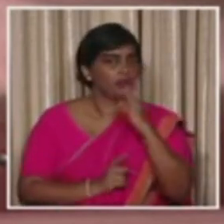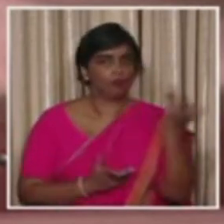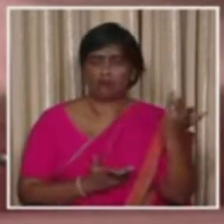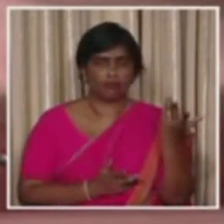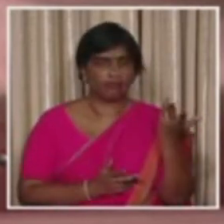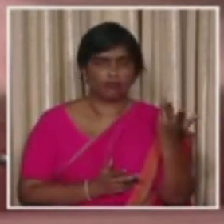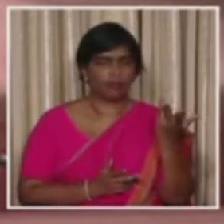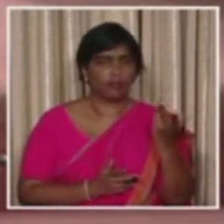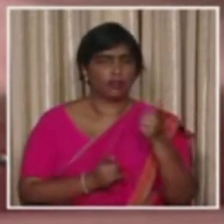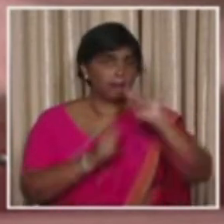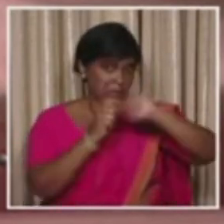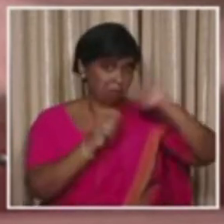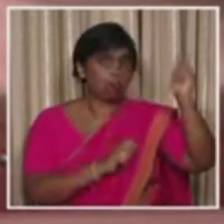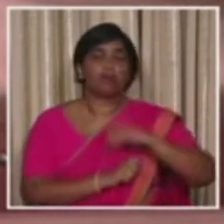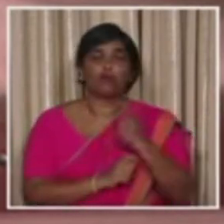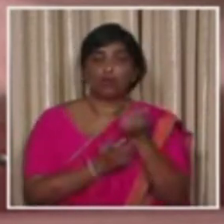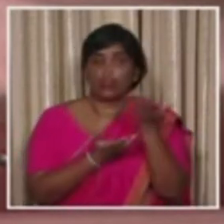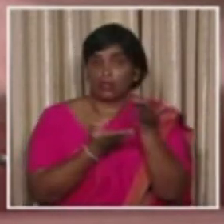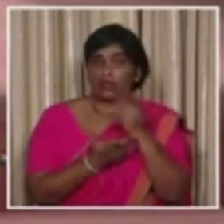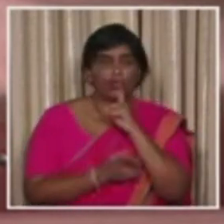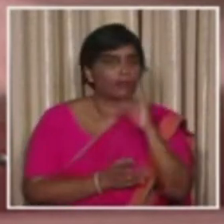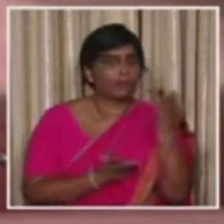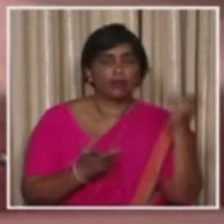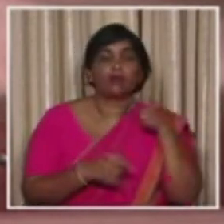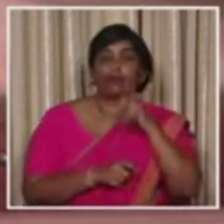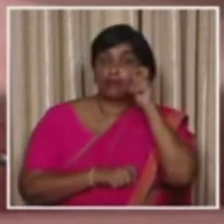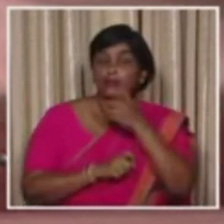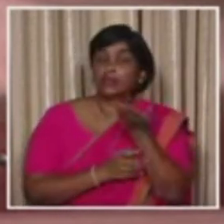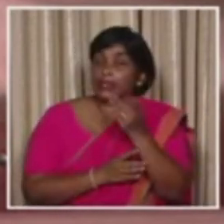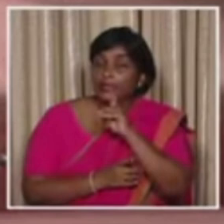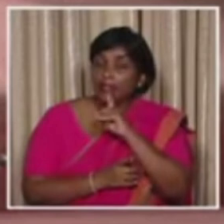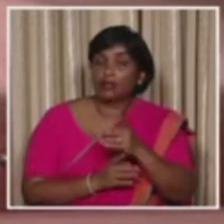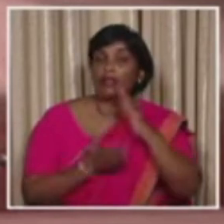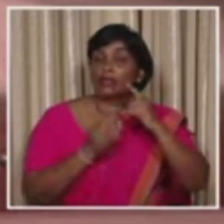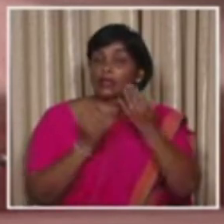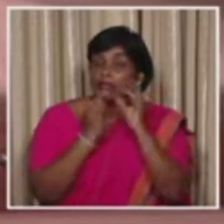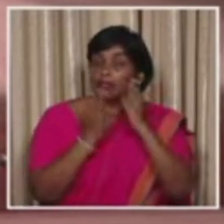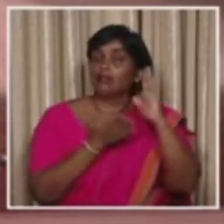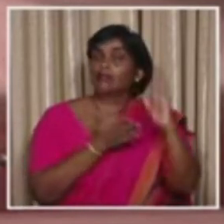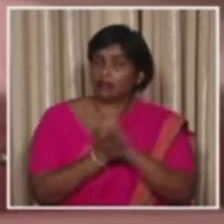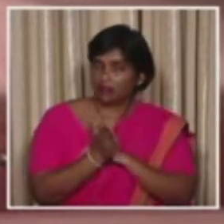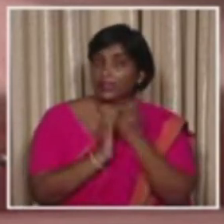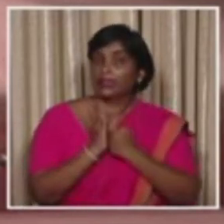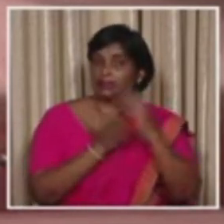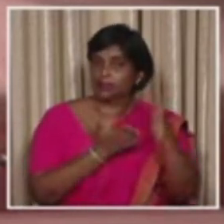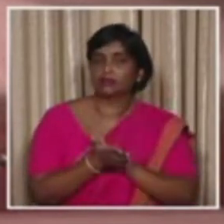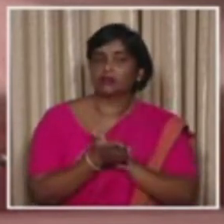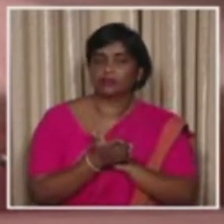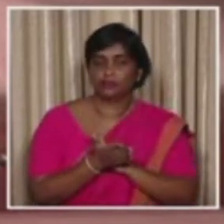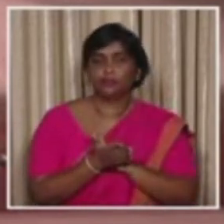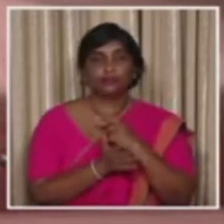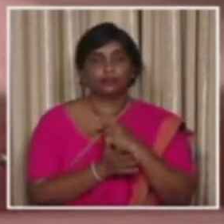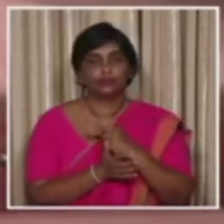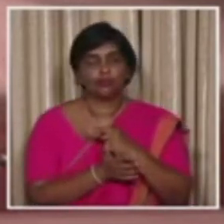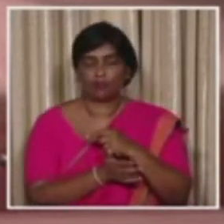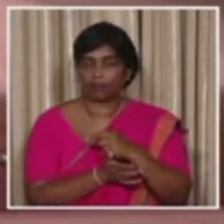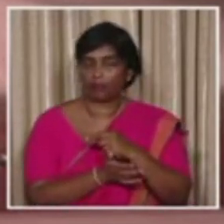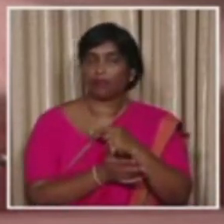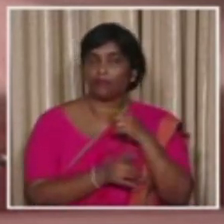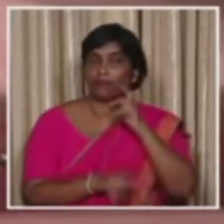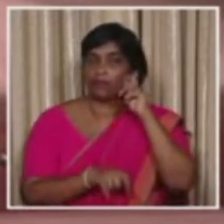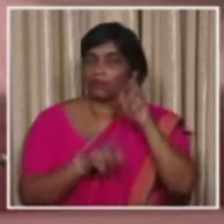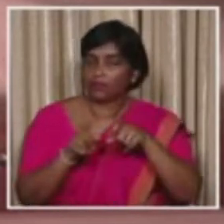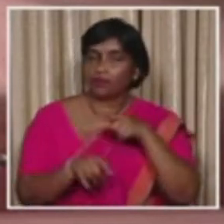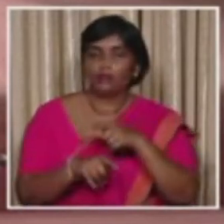அவர்கள் பாதிக்கப்பட்டவர்கள் கேட்கவில்லை. ஆனால் நீங்கள் அவர்களுடைய வறுமையை, அல்லது அவர்களுடைய அவர்கள் அப்போ இப்போ இருக்கின்ற